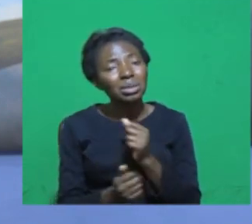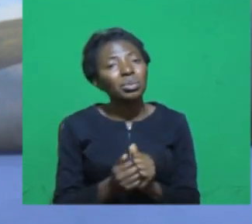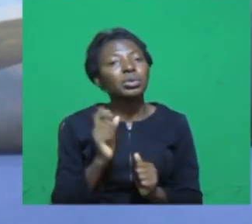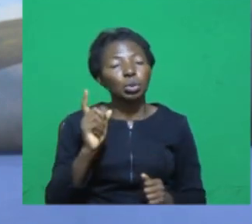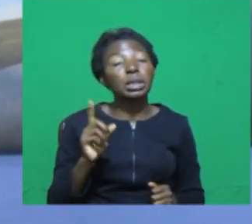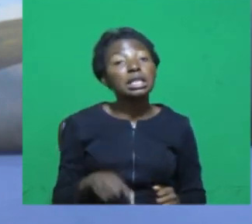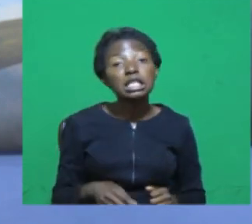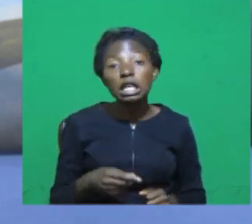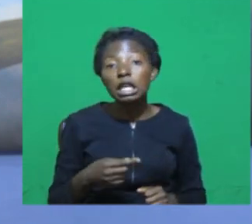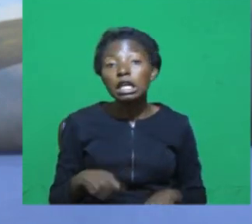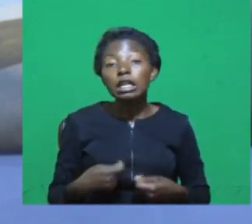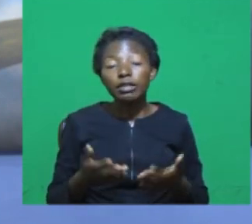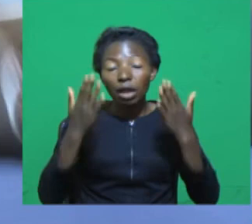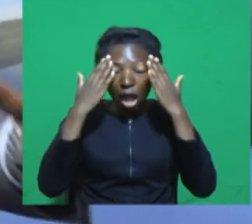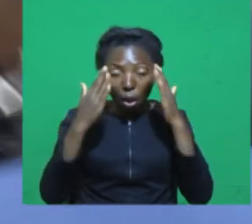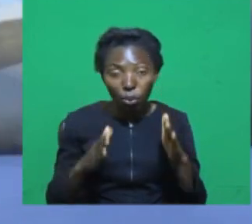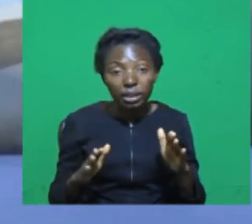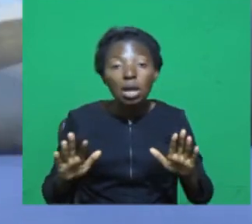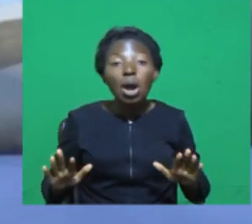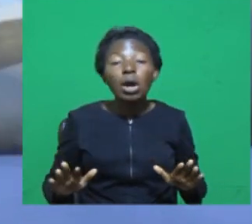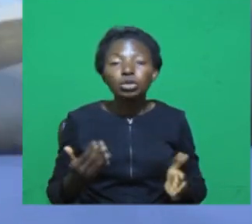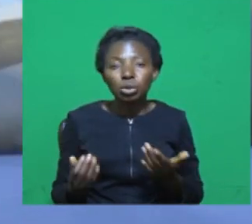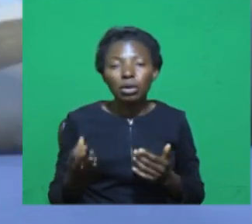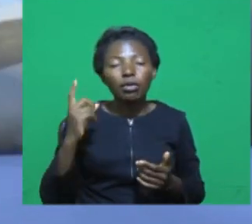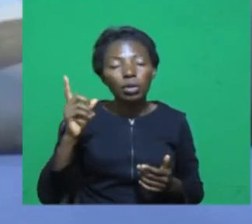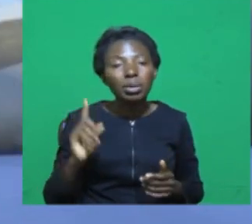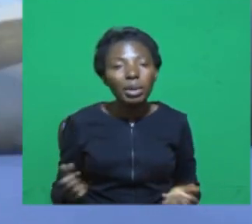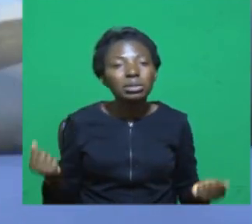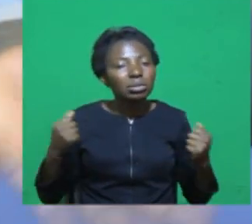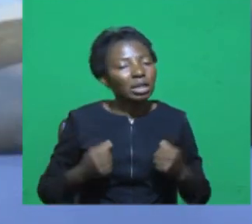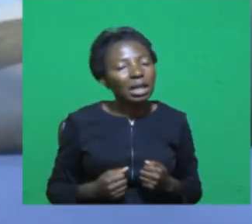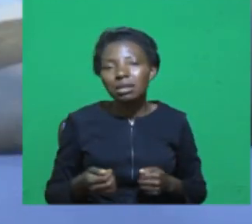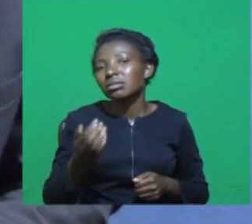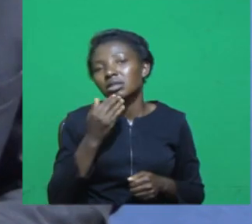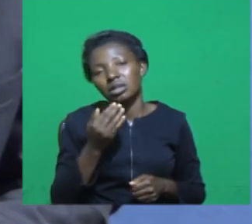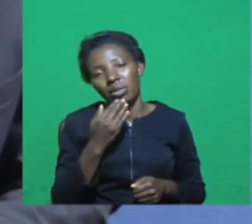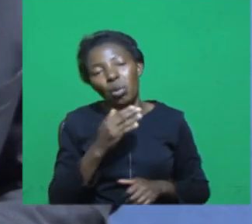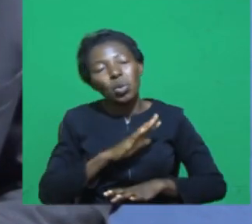pari kungotipa yambiro kuti dressing yevana vaMwari pastor ngaingova simple.